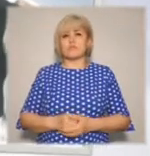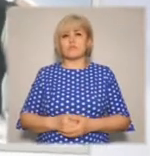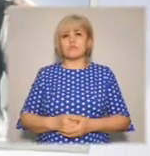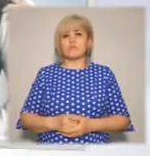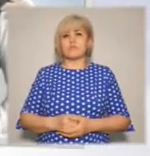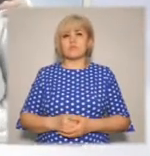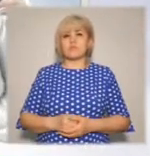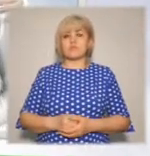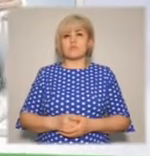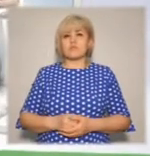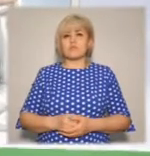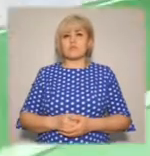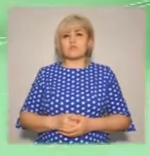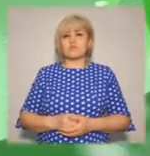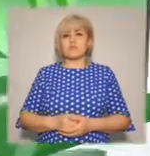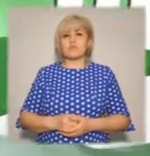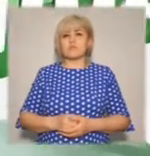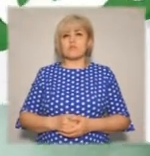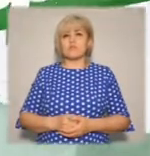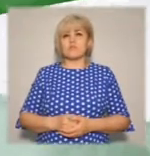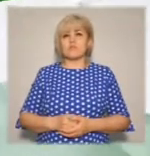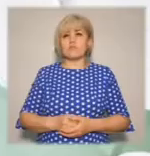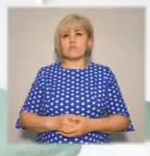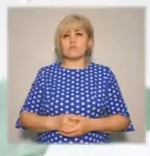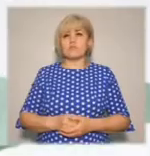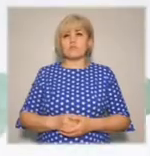и всероссийских соревнований.